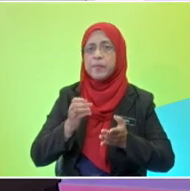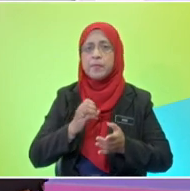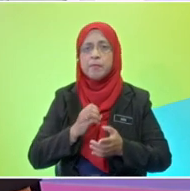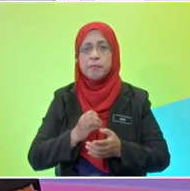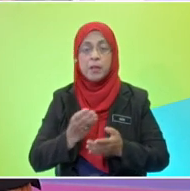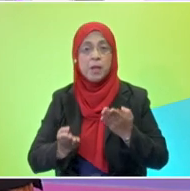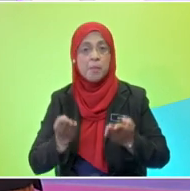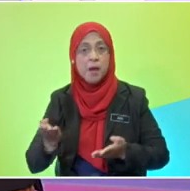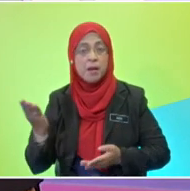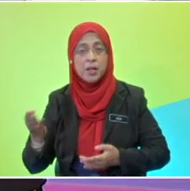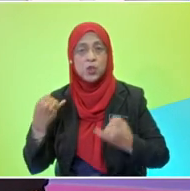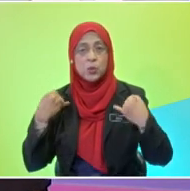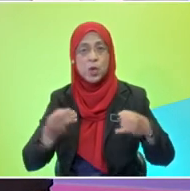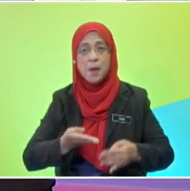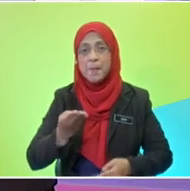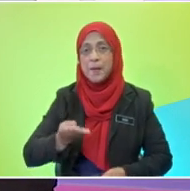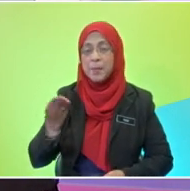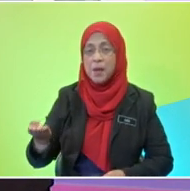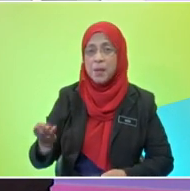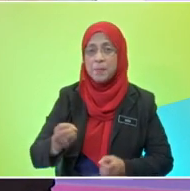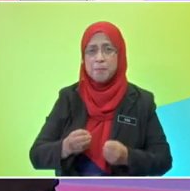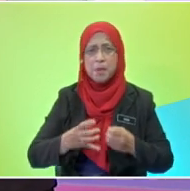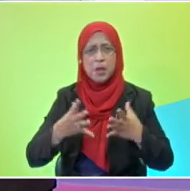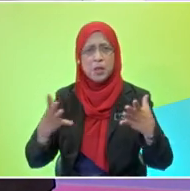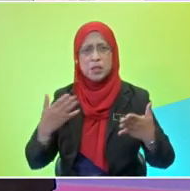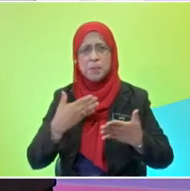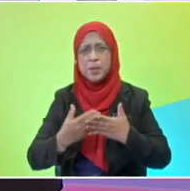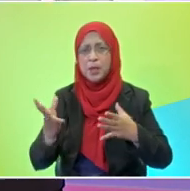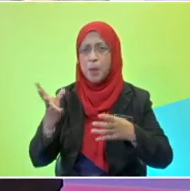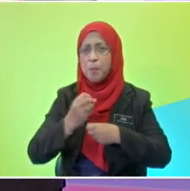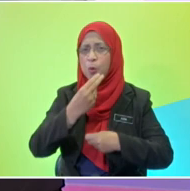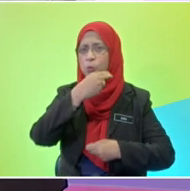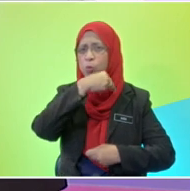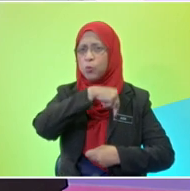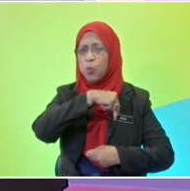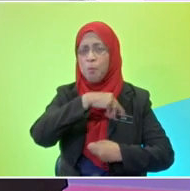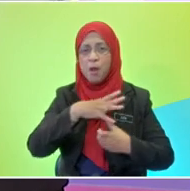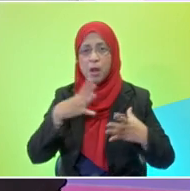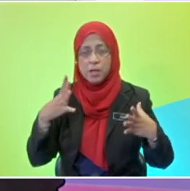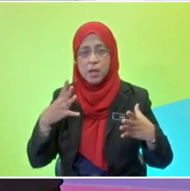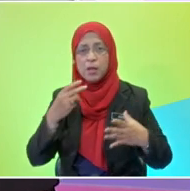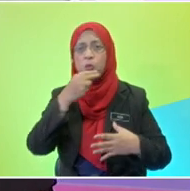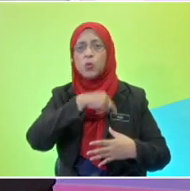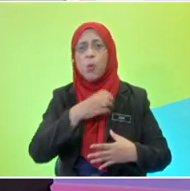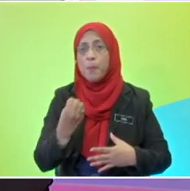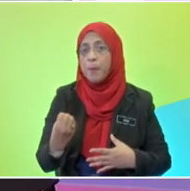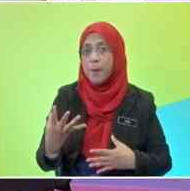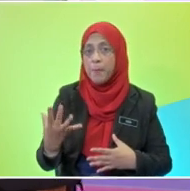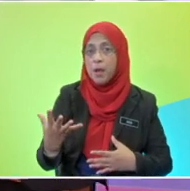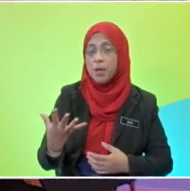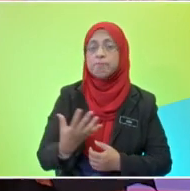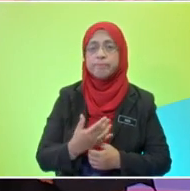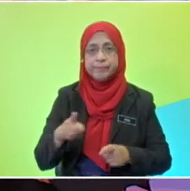dia jual barang-barang yang banyak sangat sampai ada pasir yang banyak hasilnya nanti kita lihat berapa Begitu juga dengan